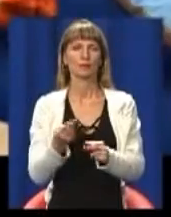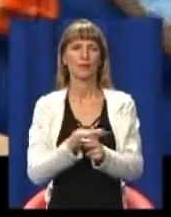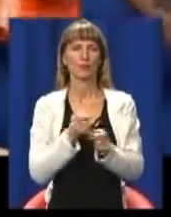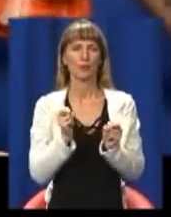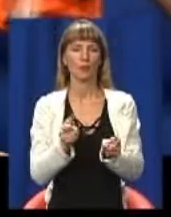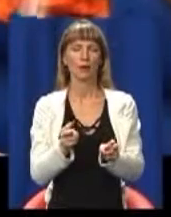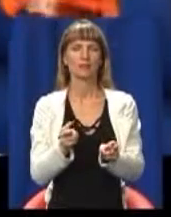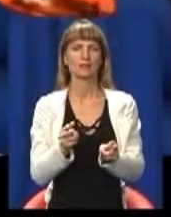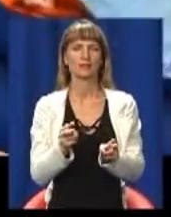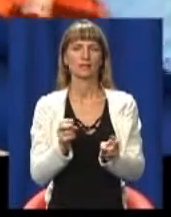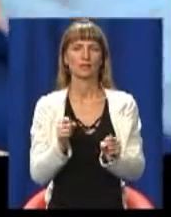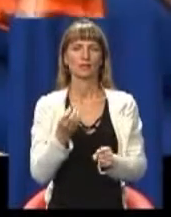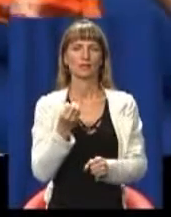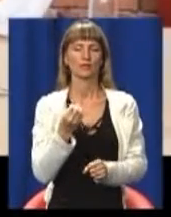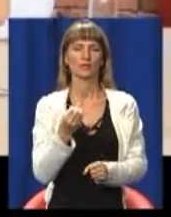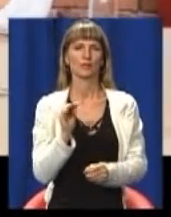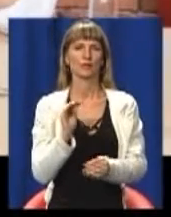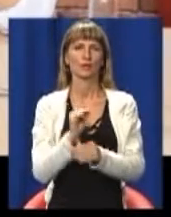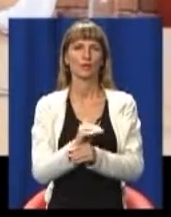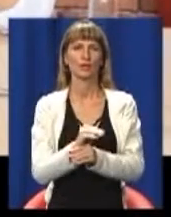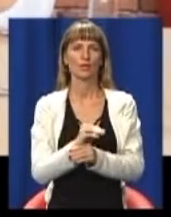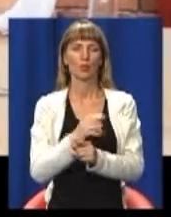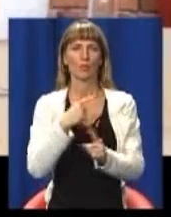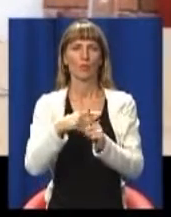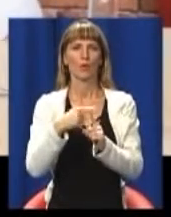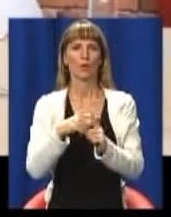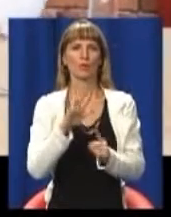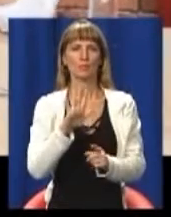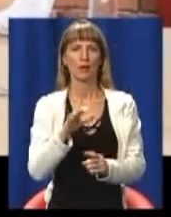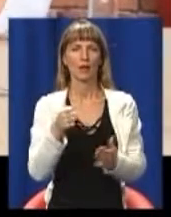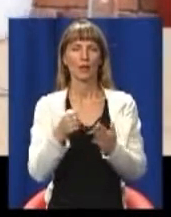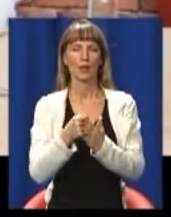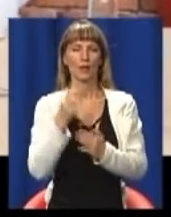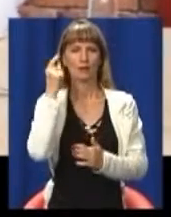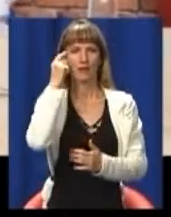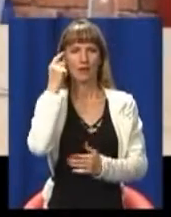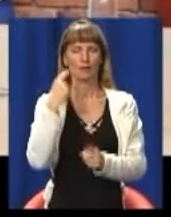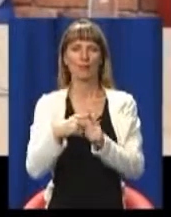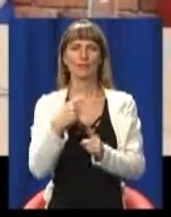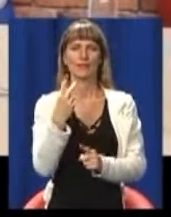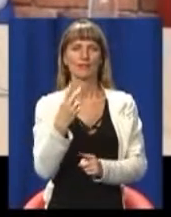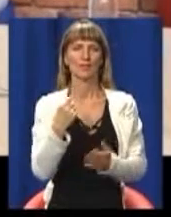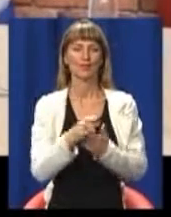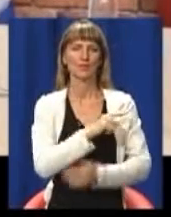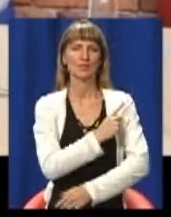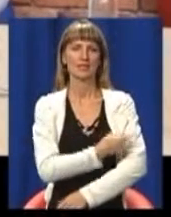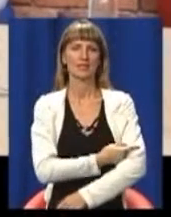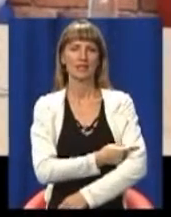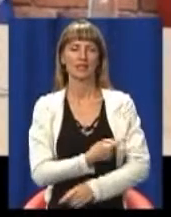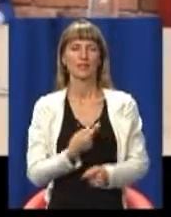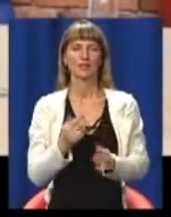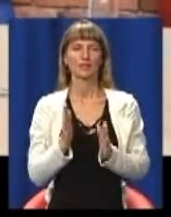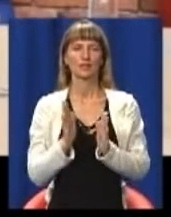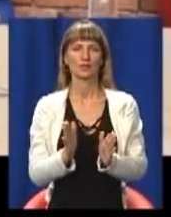ще, він додає плюс 5 до інтелекту, плюс 2 до сили, будете отримувати добрі